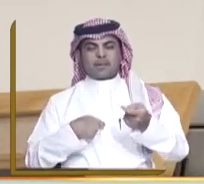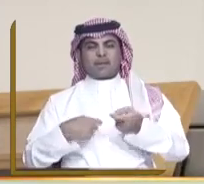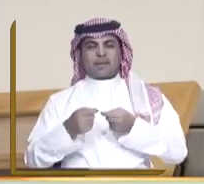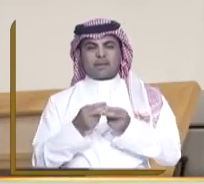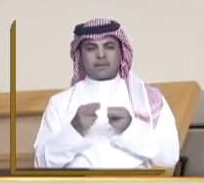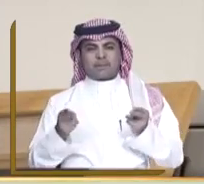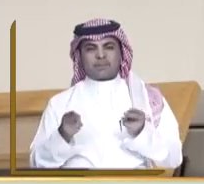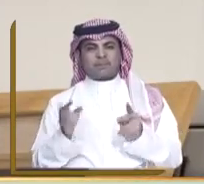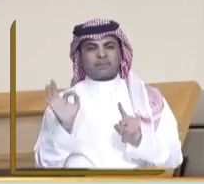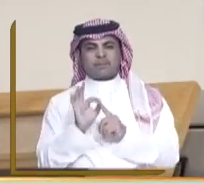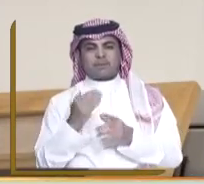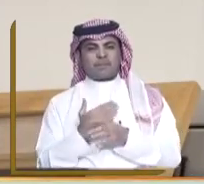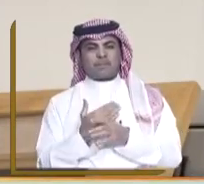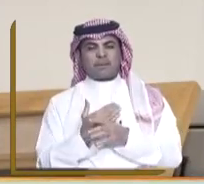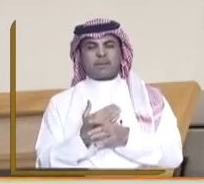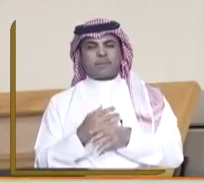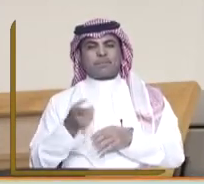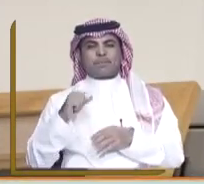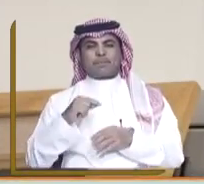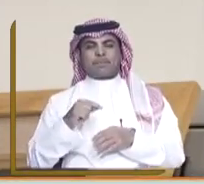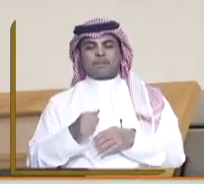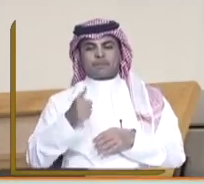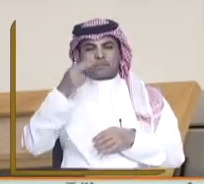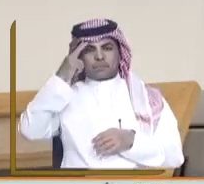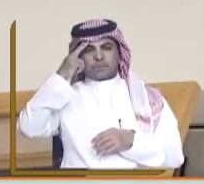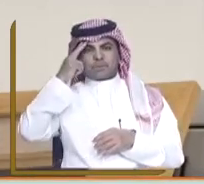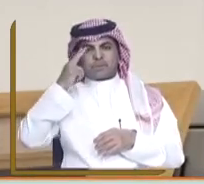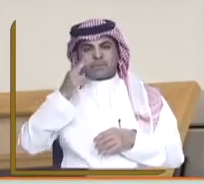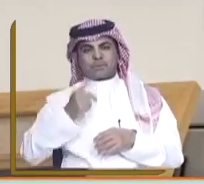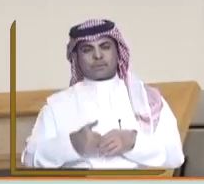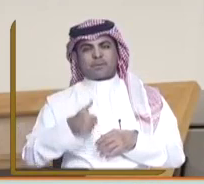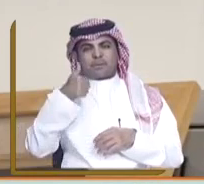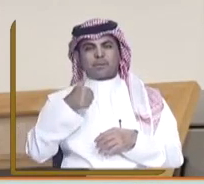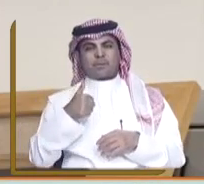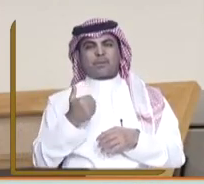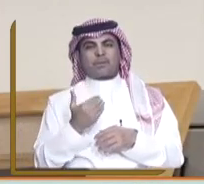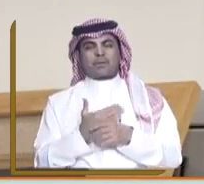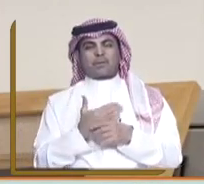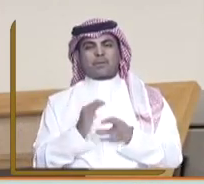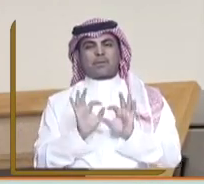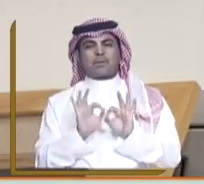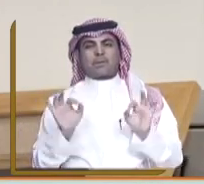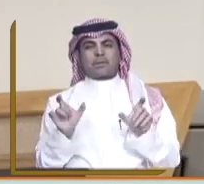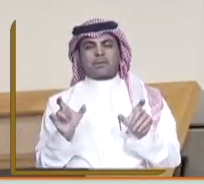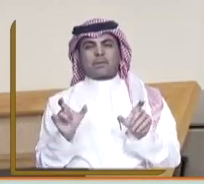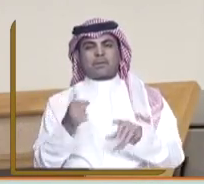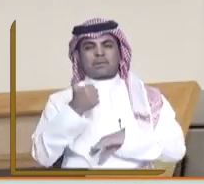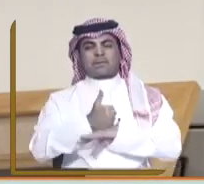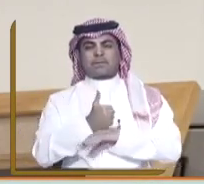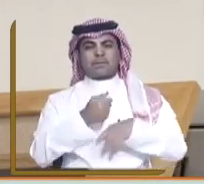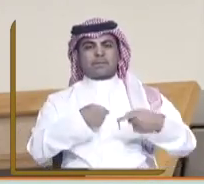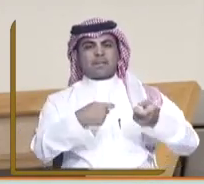الا دليل واضح على المملكه قطعت شوط كبير في ترسيخ البنى التحتيه